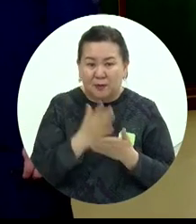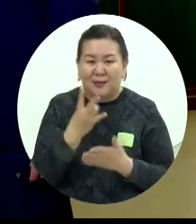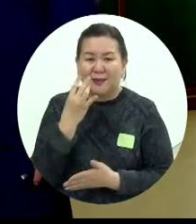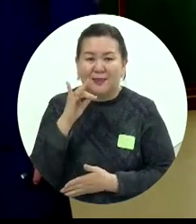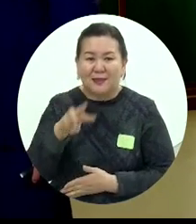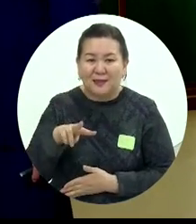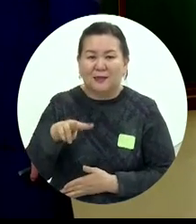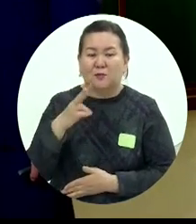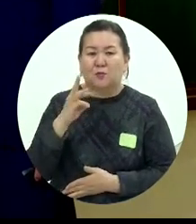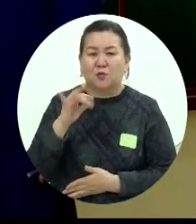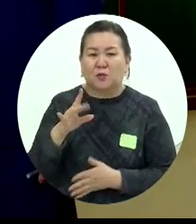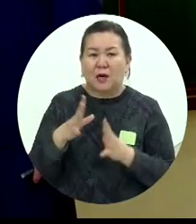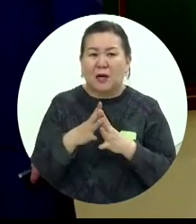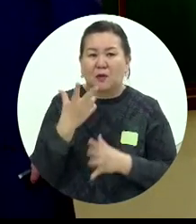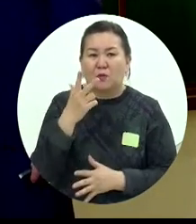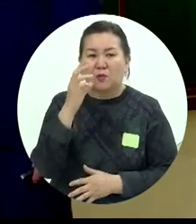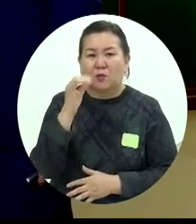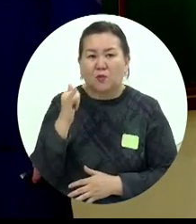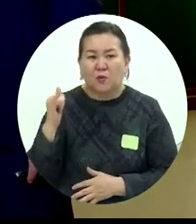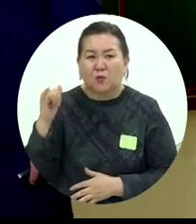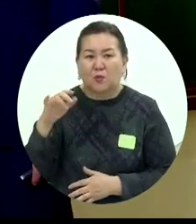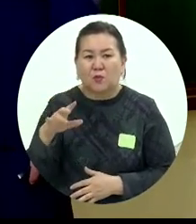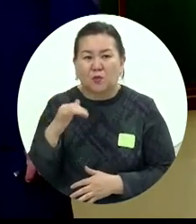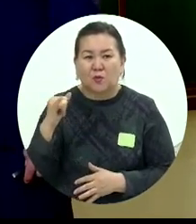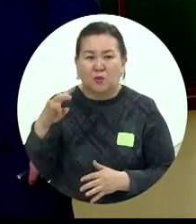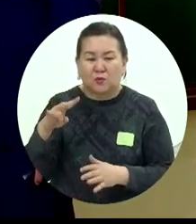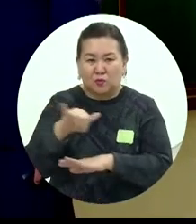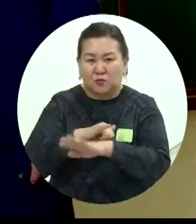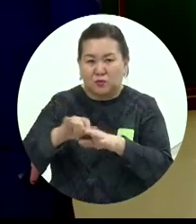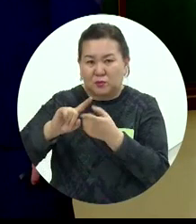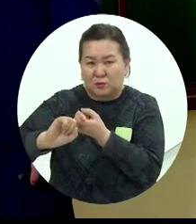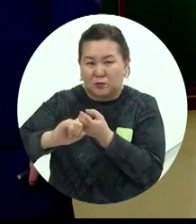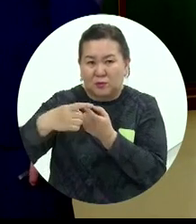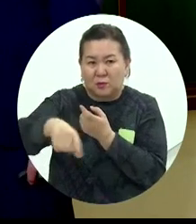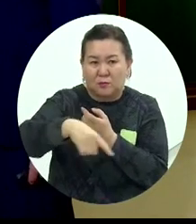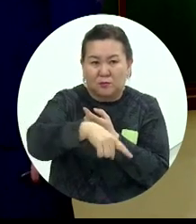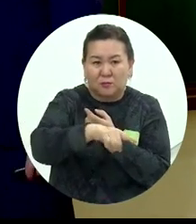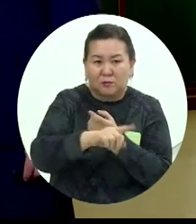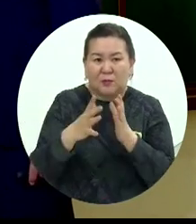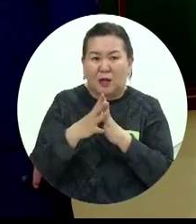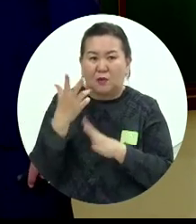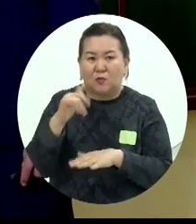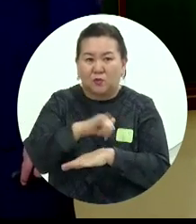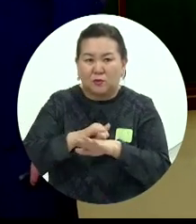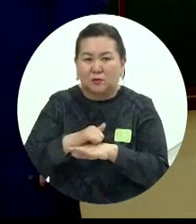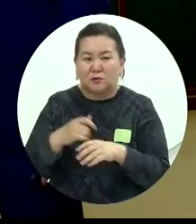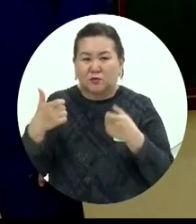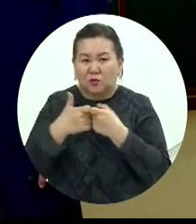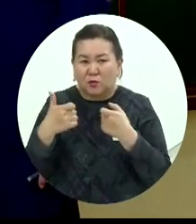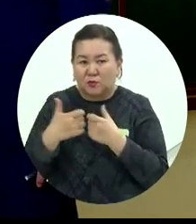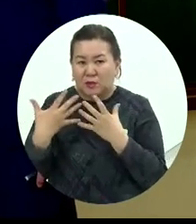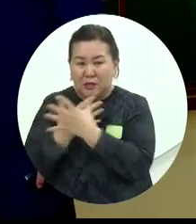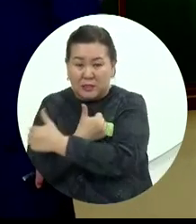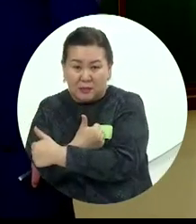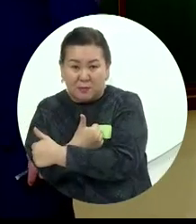За нийт бүрэнд 13 улс хамааралтай оршдог. За эдгээр 13 улс тохиролцсон хэмжээний дагуу усыг ашиглах гэрээ байгуулсан